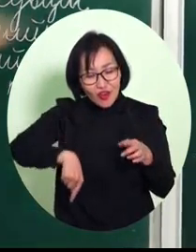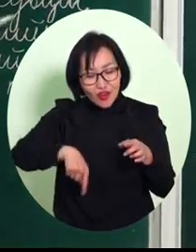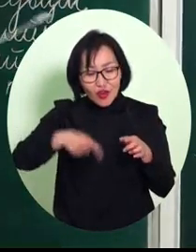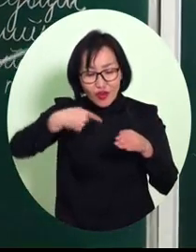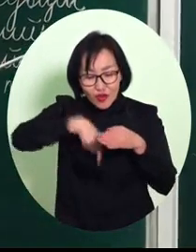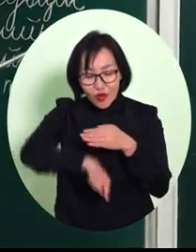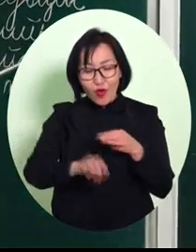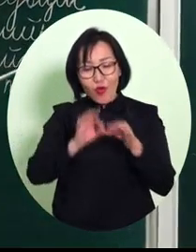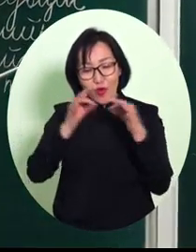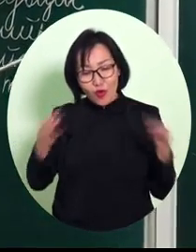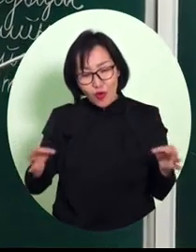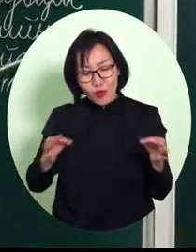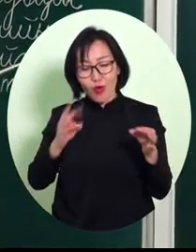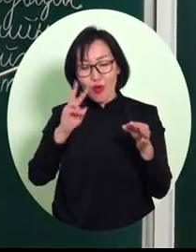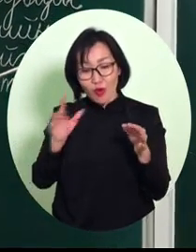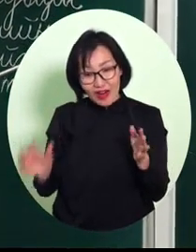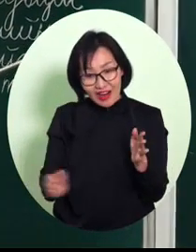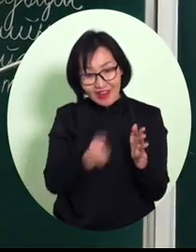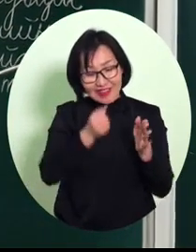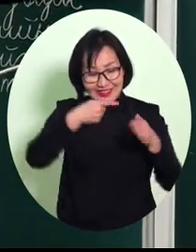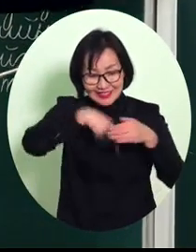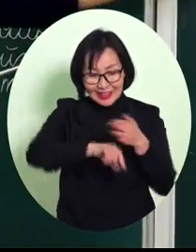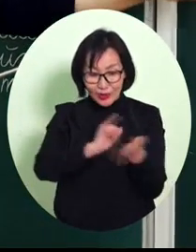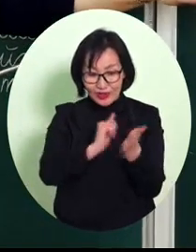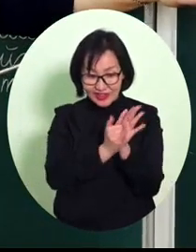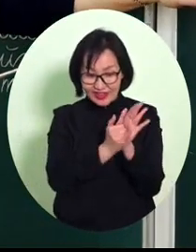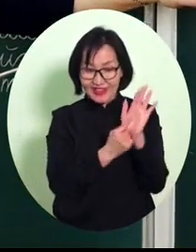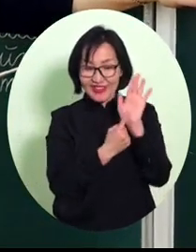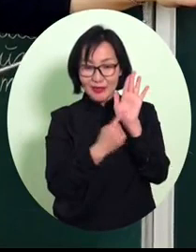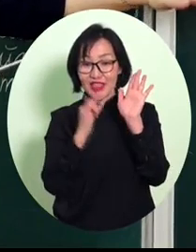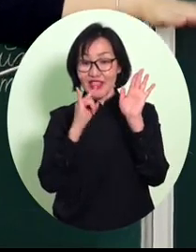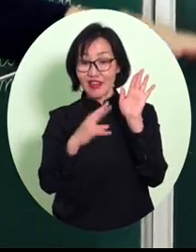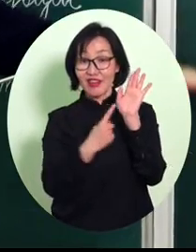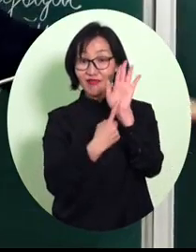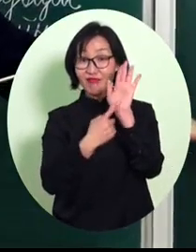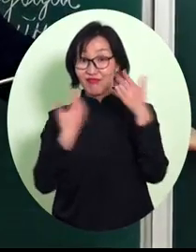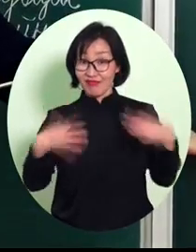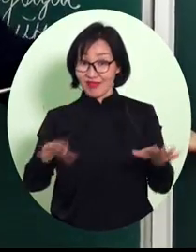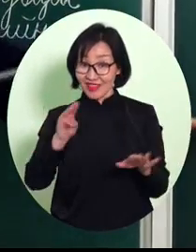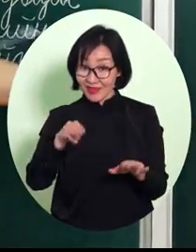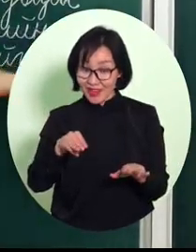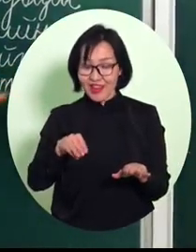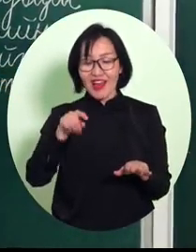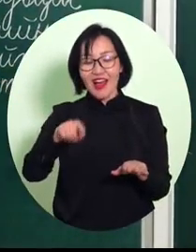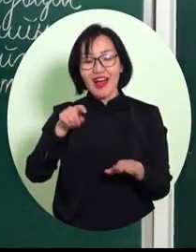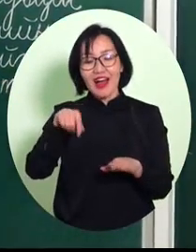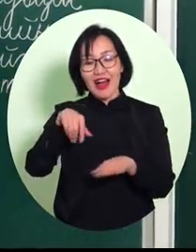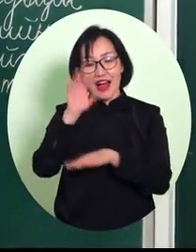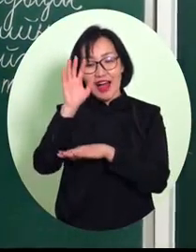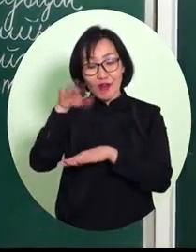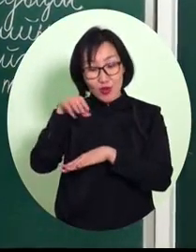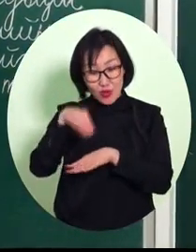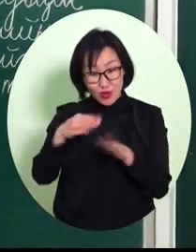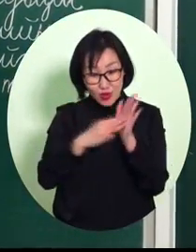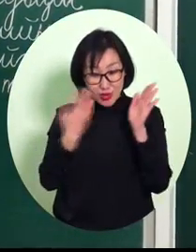гол өгүүлбэр үгсийн далд утга буюу ил утгыг тайлбарллаа. Мөн та нартай хамтартан хавар